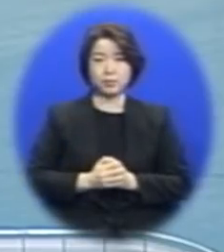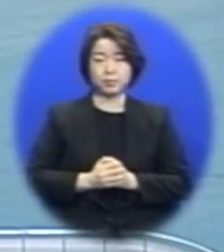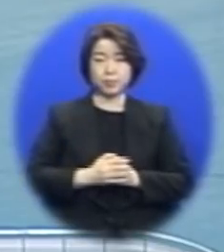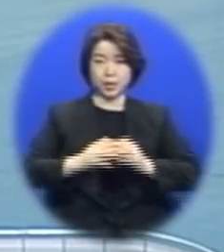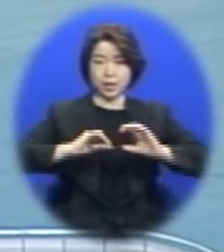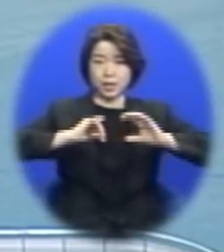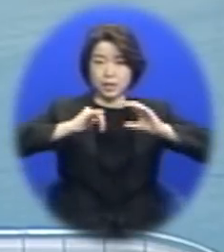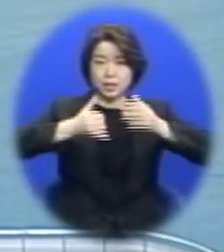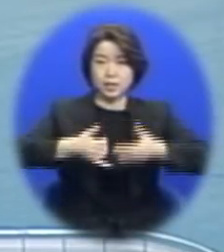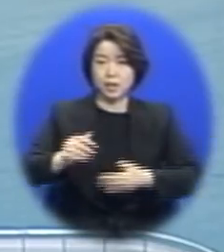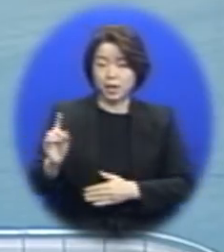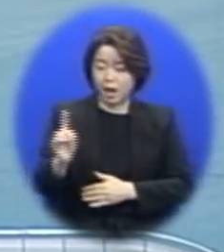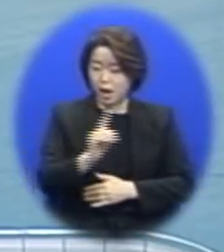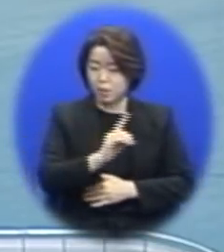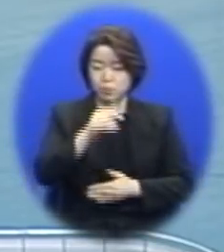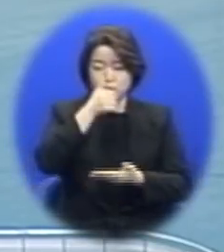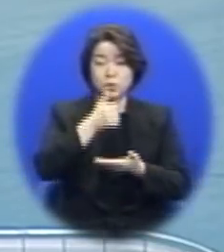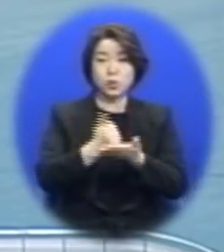세상에 아무리 죄가 많고